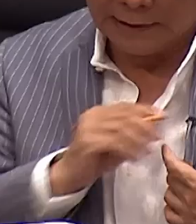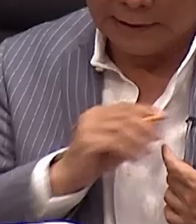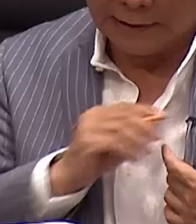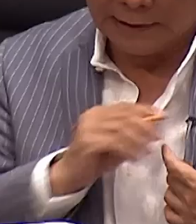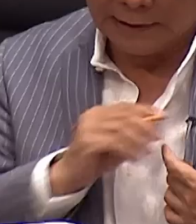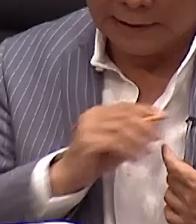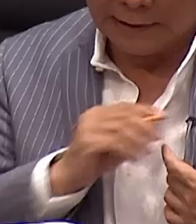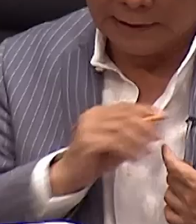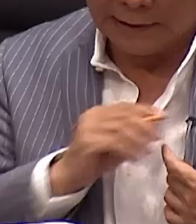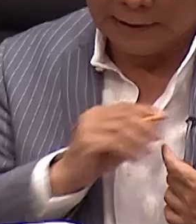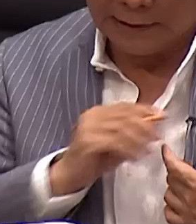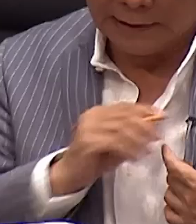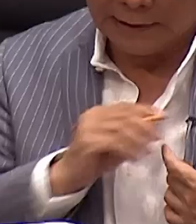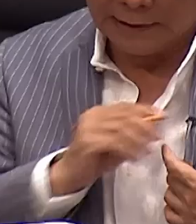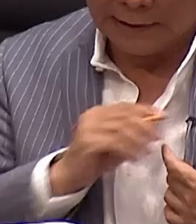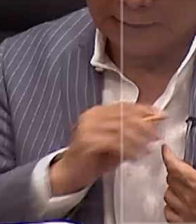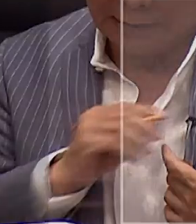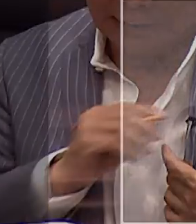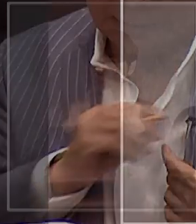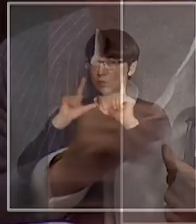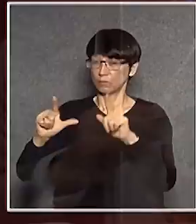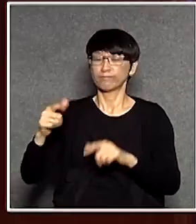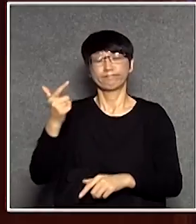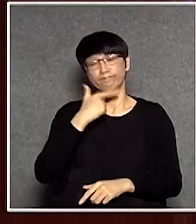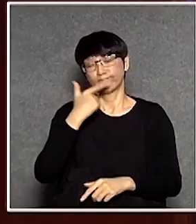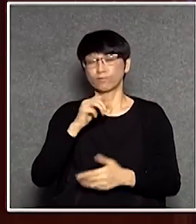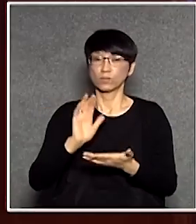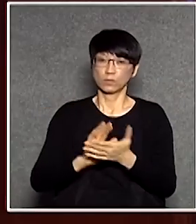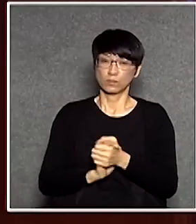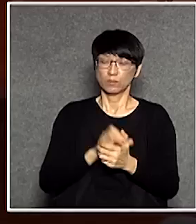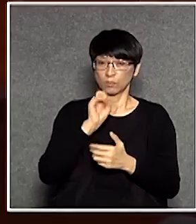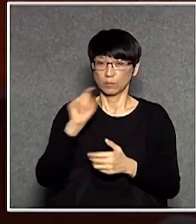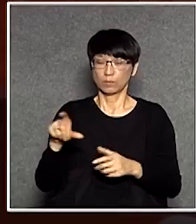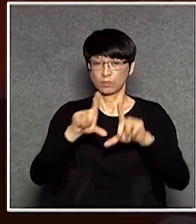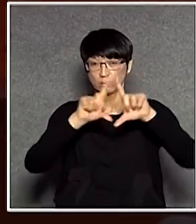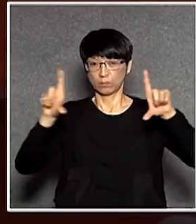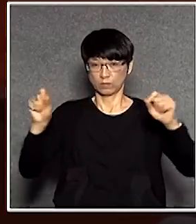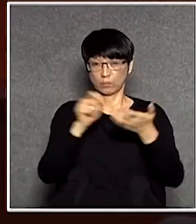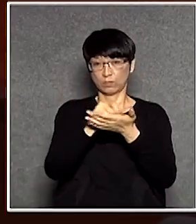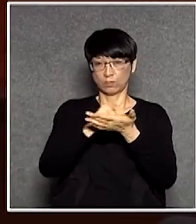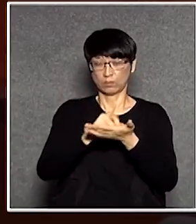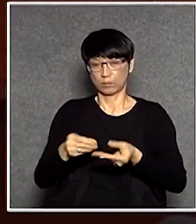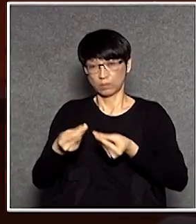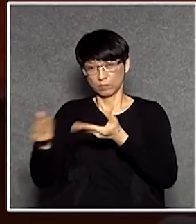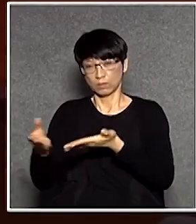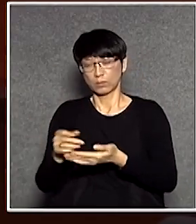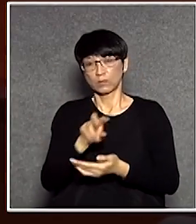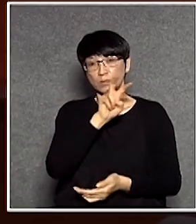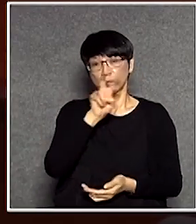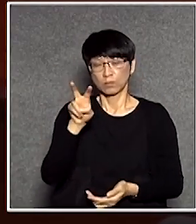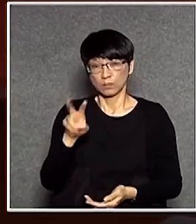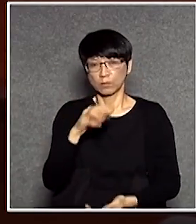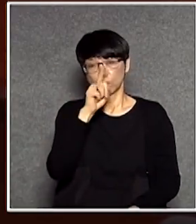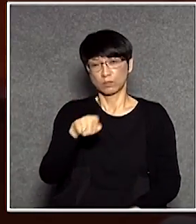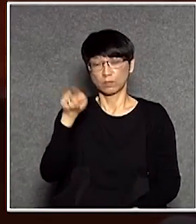則第158段。 叫你讀編稿寫好給你的，你都要讀錯，是吧？即